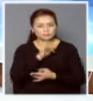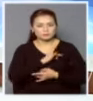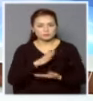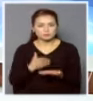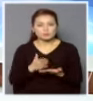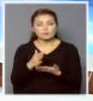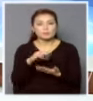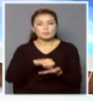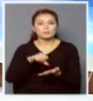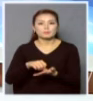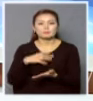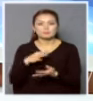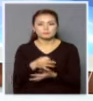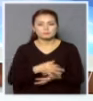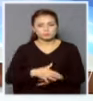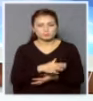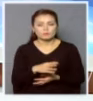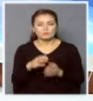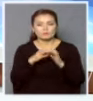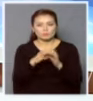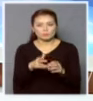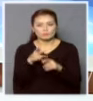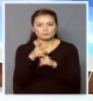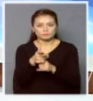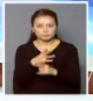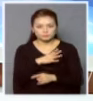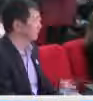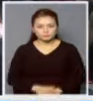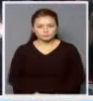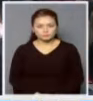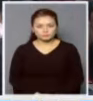В юбилейном мероприятии приняла участие наша съемочная группа.